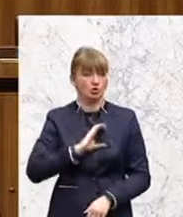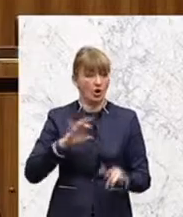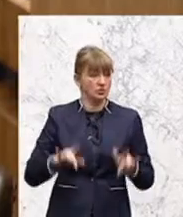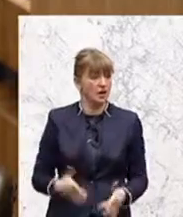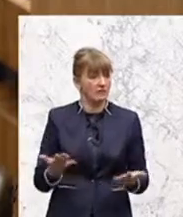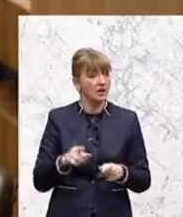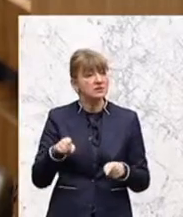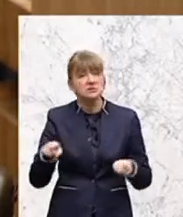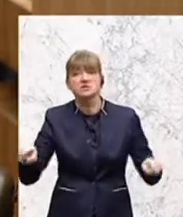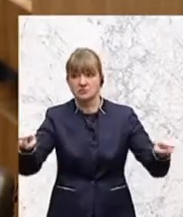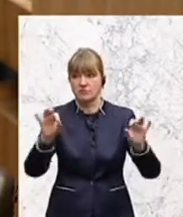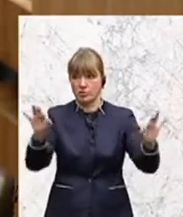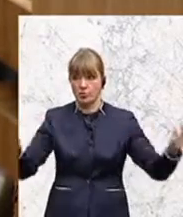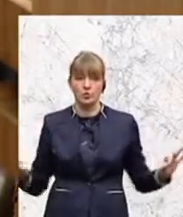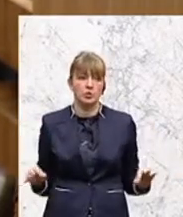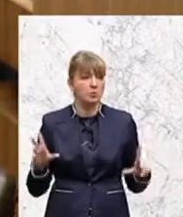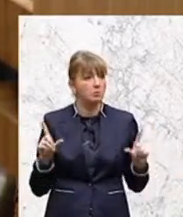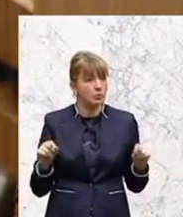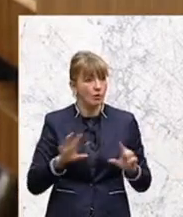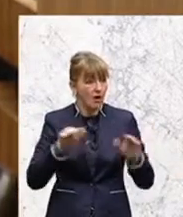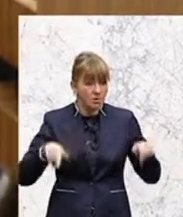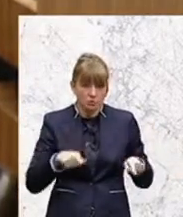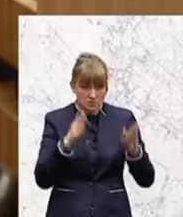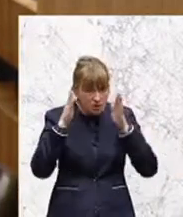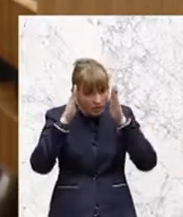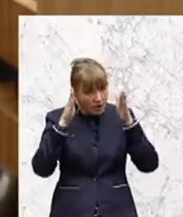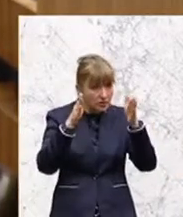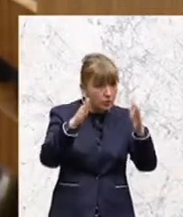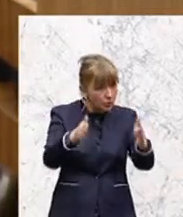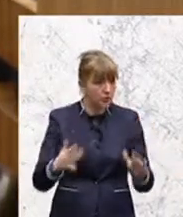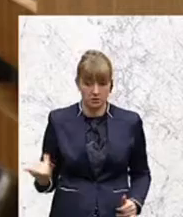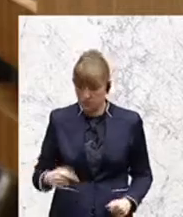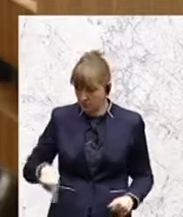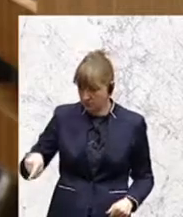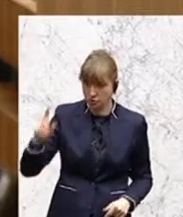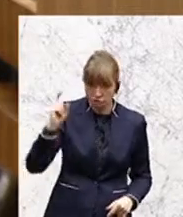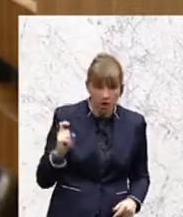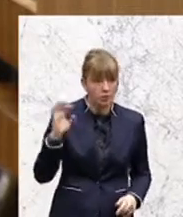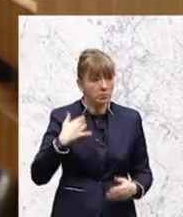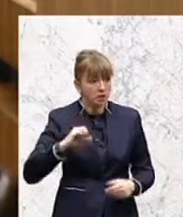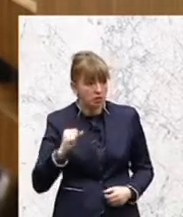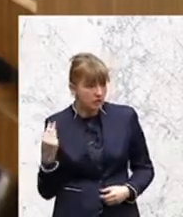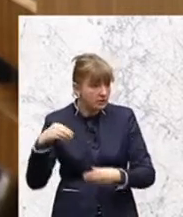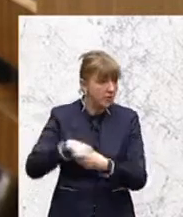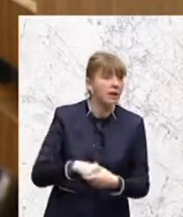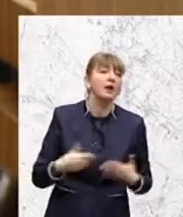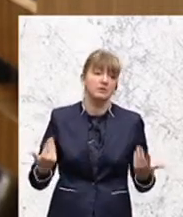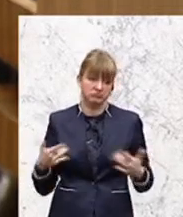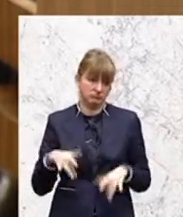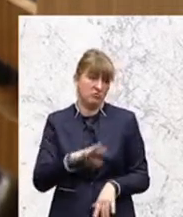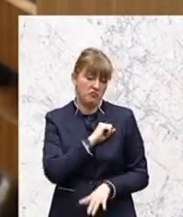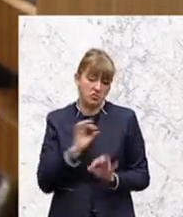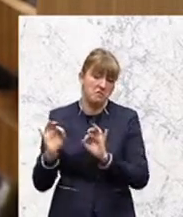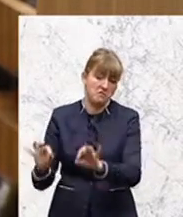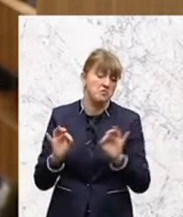diejenigen, die es jetzt angehen. Alle werden sich in diese Richtung bewegen. Die, die jetzt starten, die schneller dabei sind, werden Vorteile